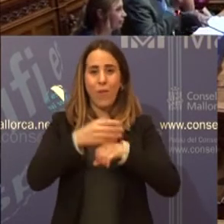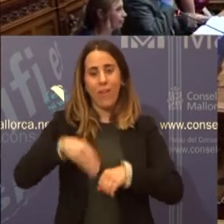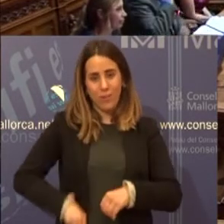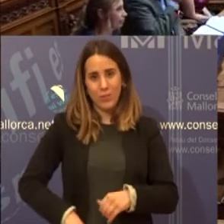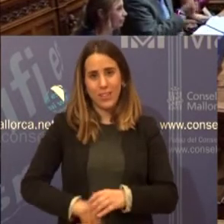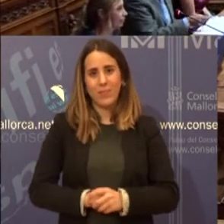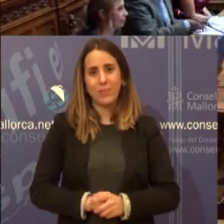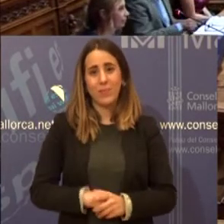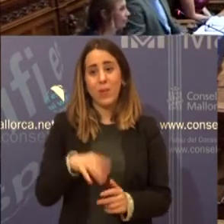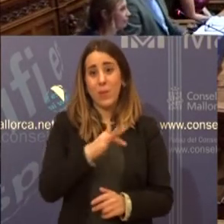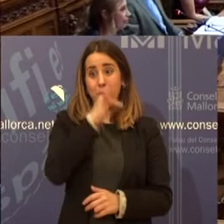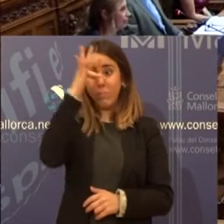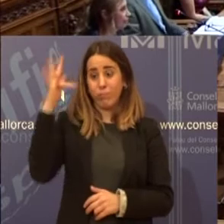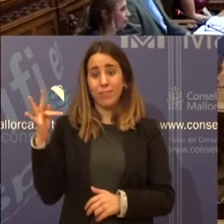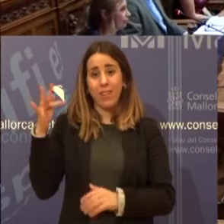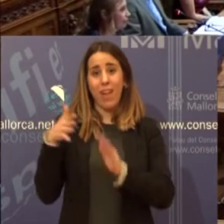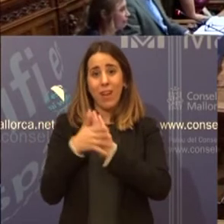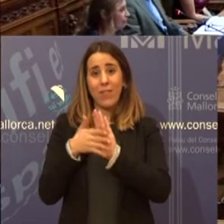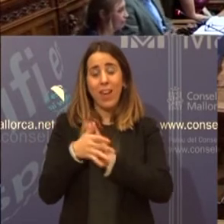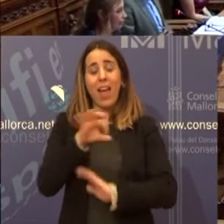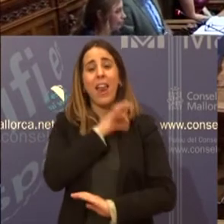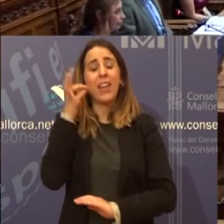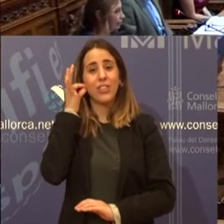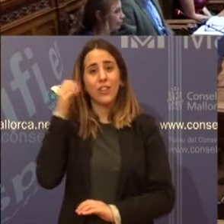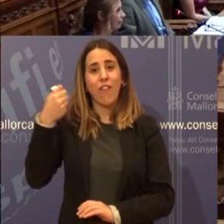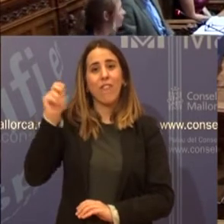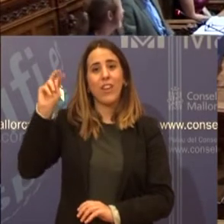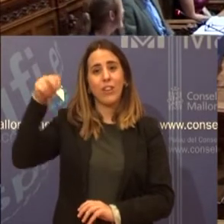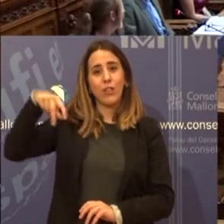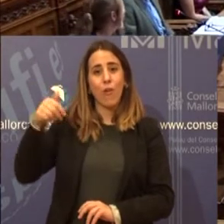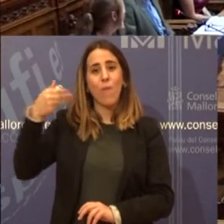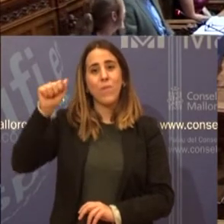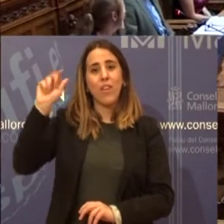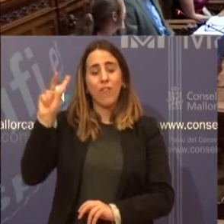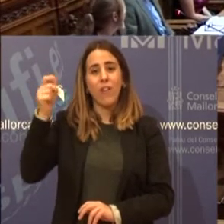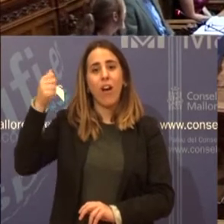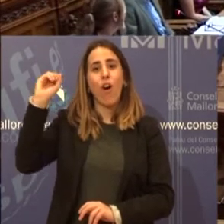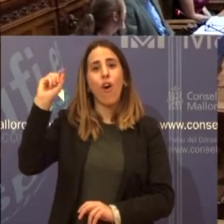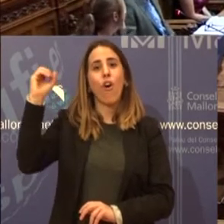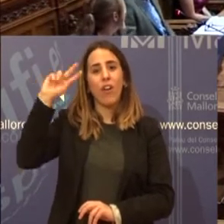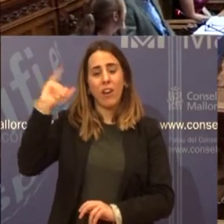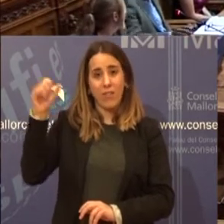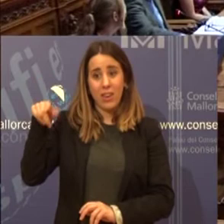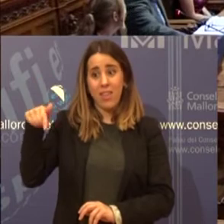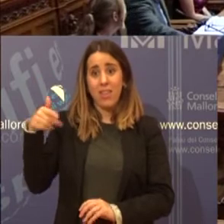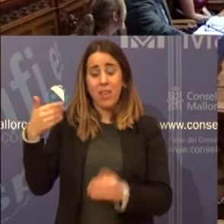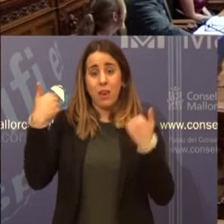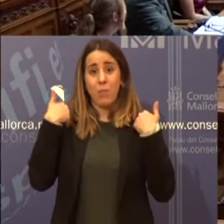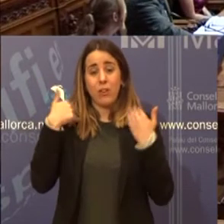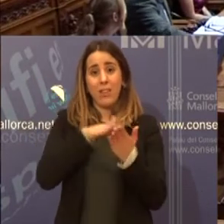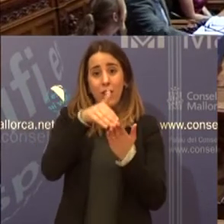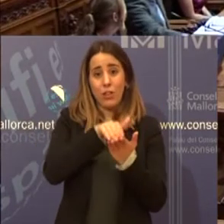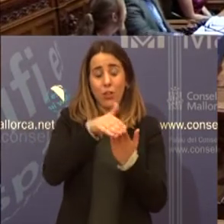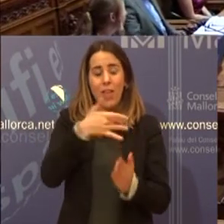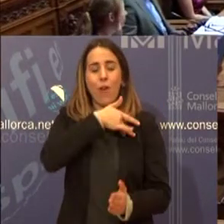la butxaca. En primer lloc, intervendrà la senyora Bartomeva Oliver, que és editora de Romàntic